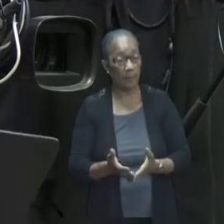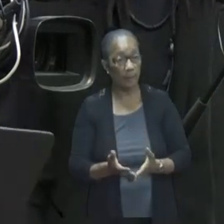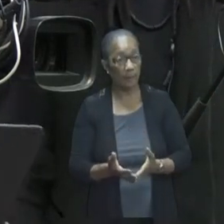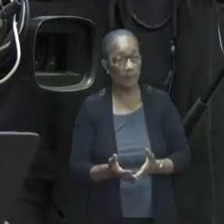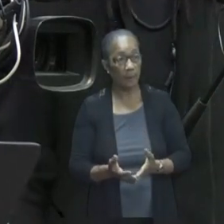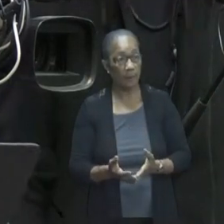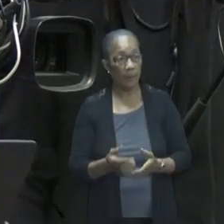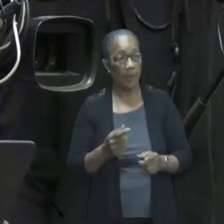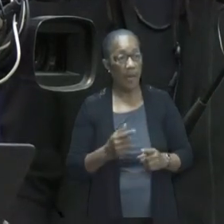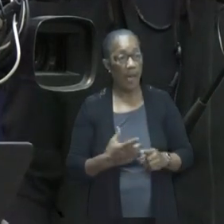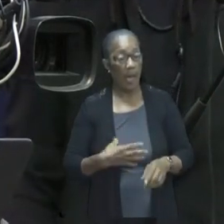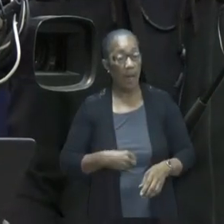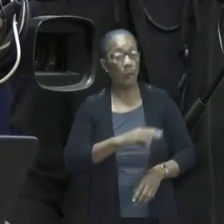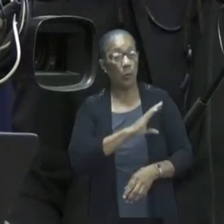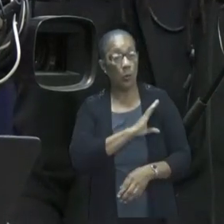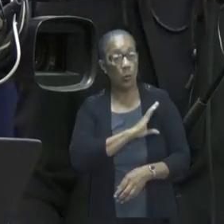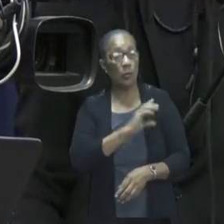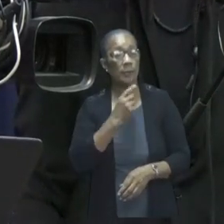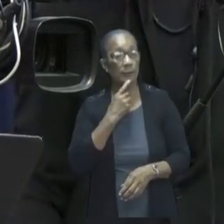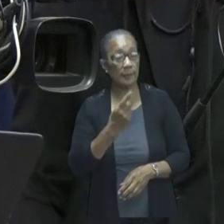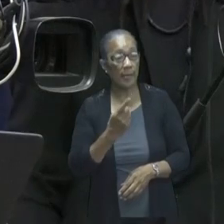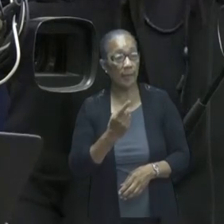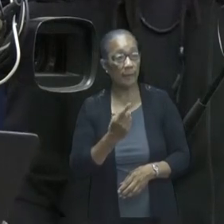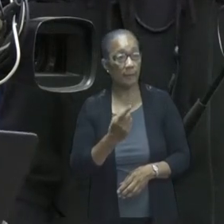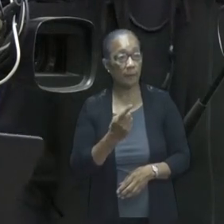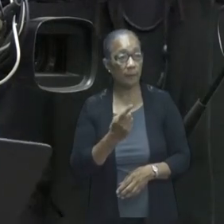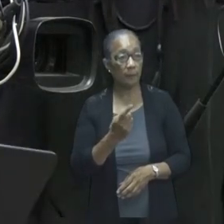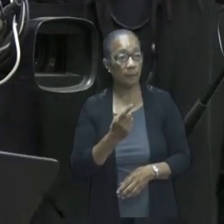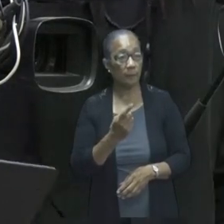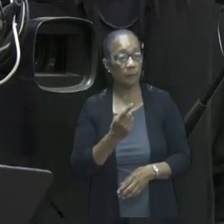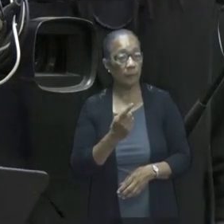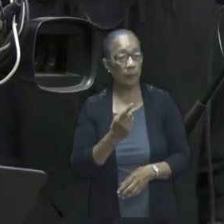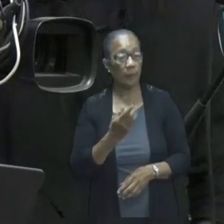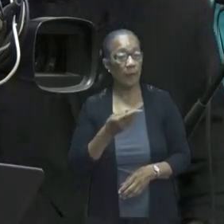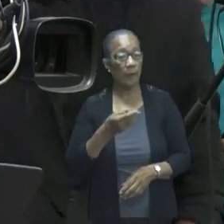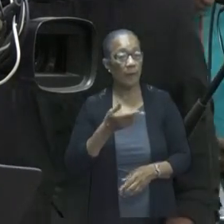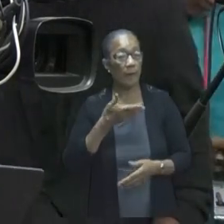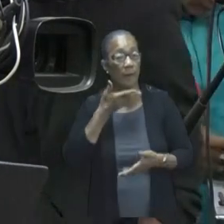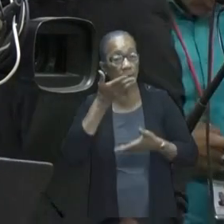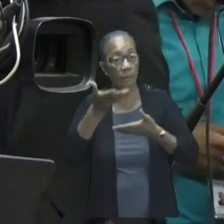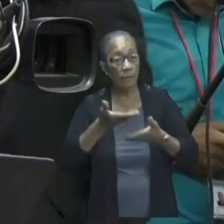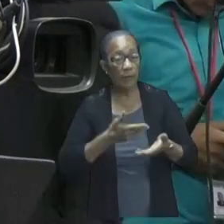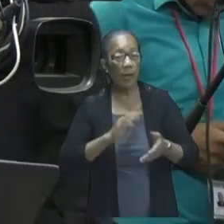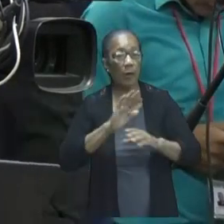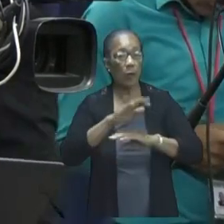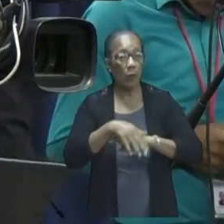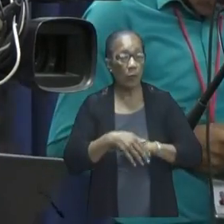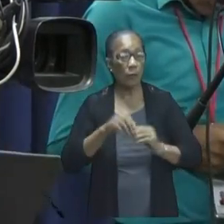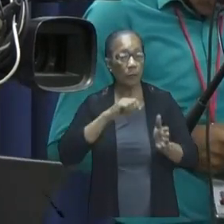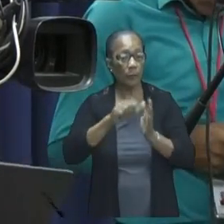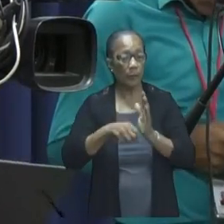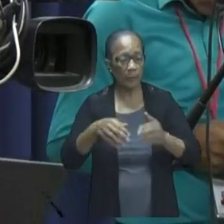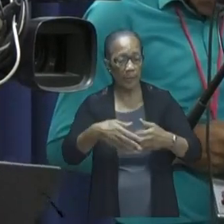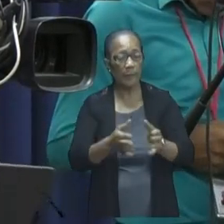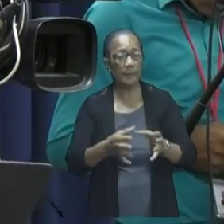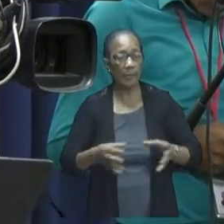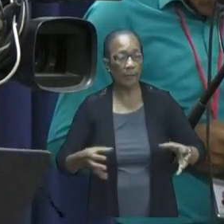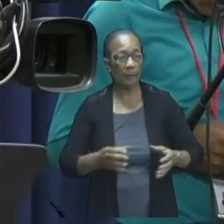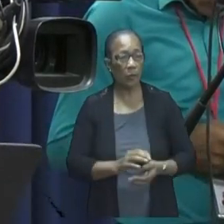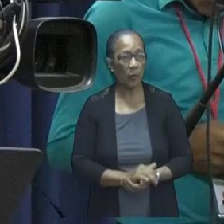u heeft iets of er was een vraag ook over de publieke sector reform